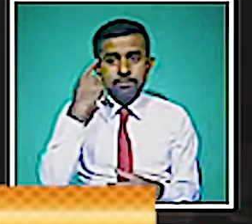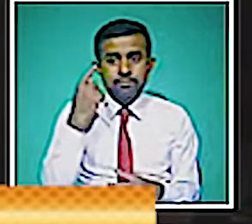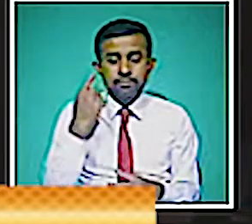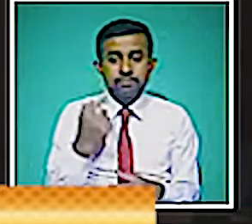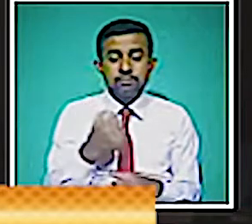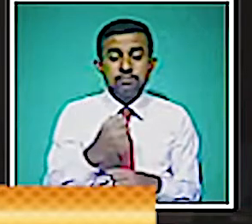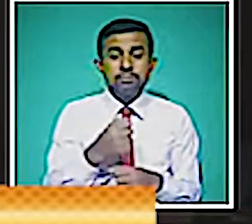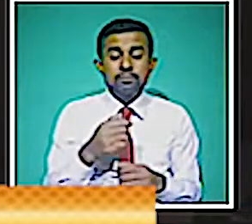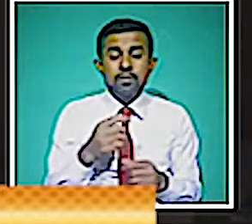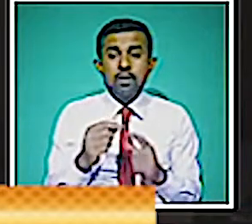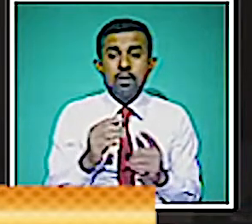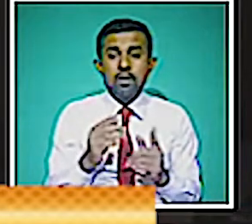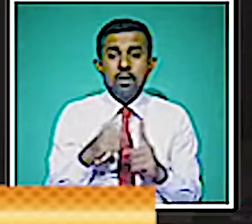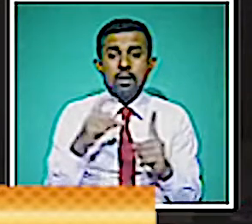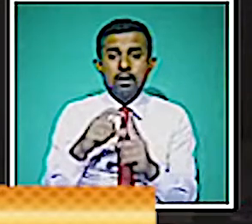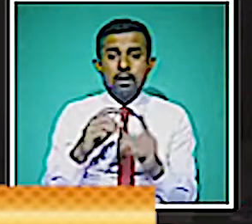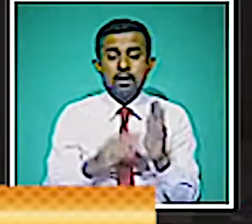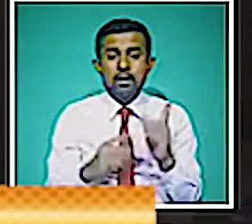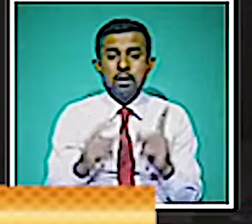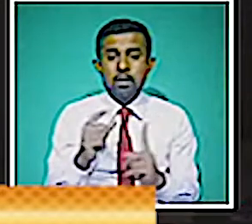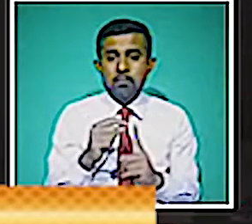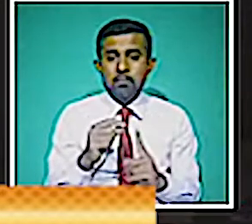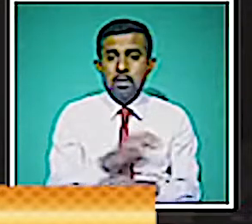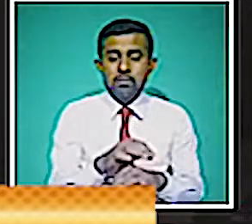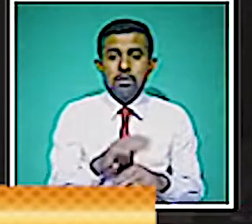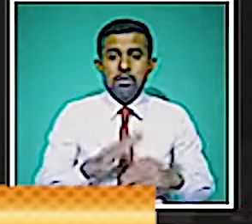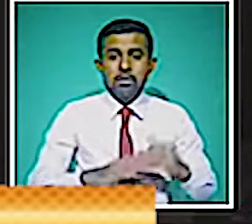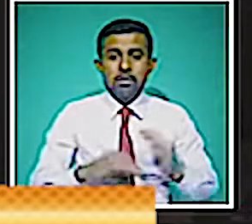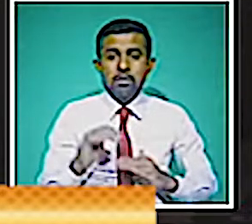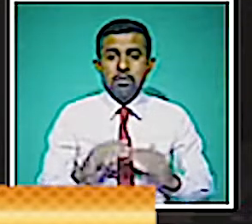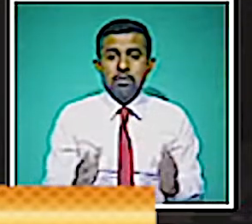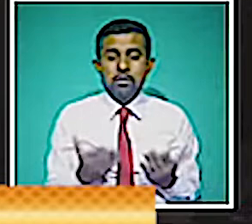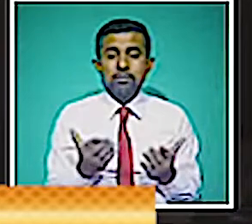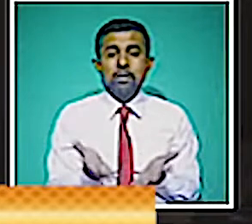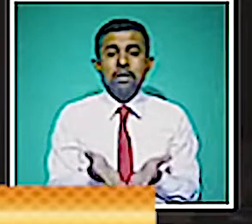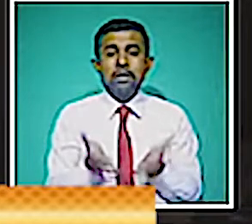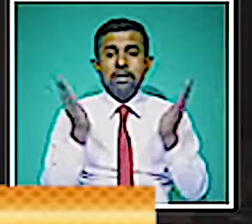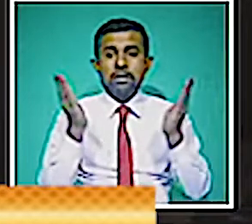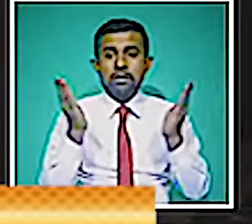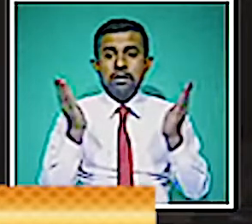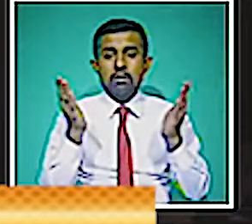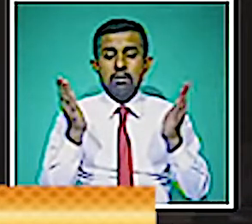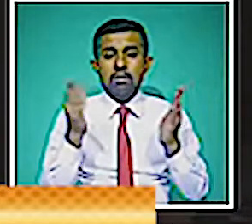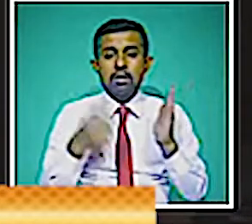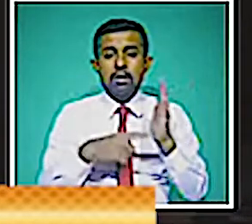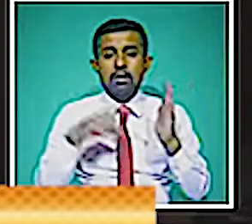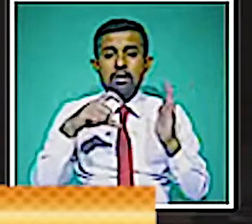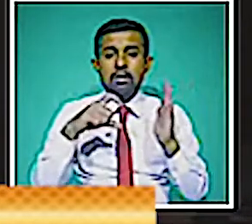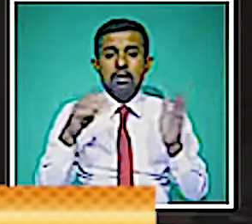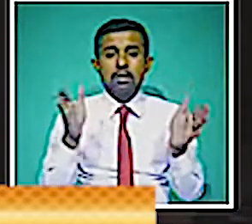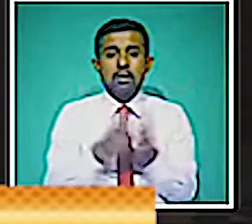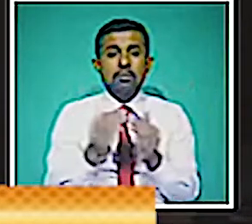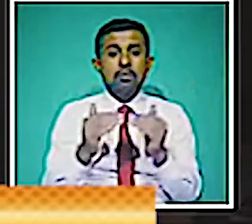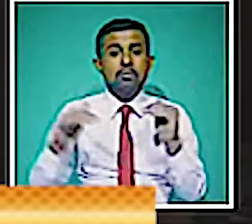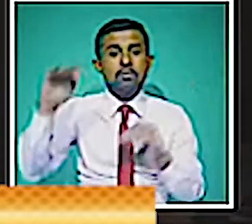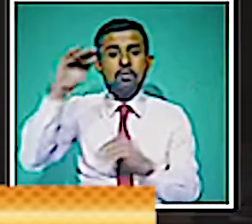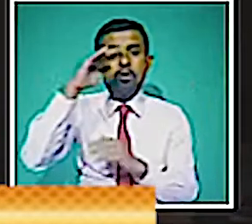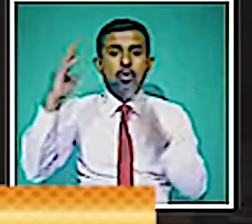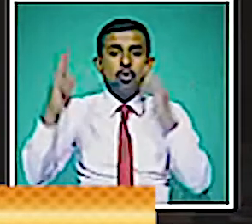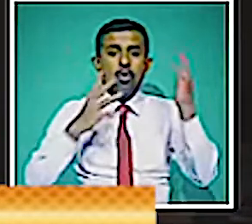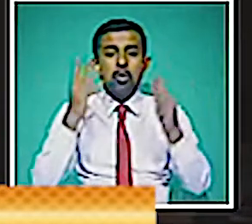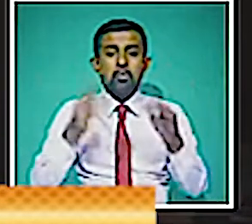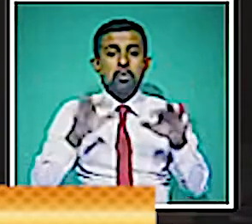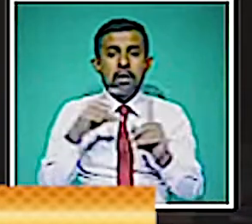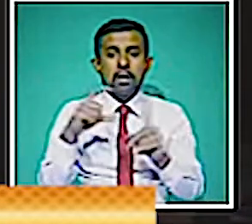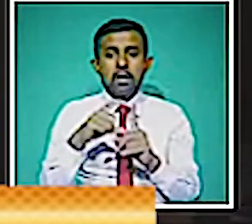தொழில்நுட்ப துறையிலே அகில உலகத்தில் தன்னுடைய சாதனையை படைத்திருக்கிறது. பின்லாந்து உலகத்திலே சிறந்த கல்வி கொள்கையை கல்வியை போதிக்கின்ற நாடாக